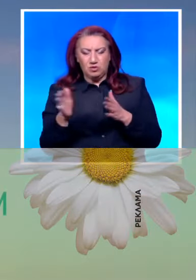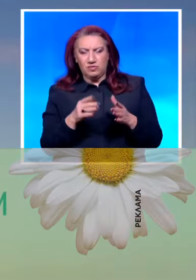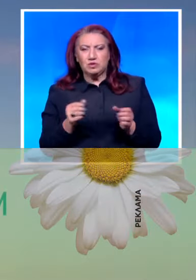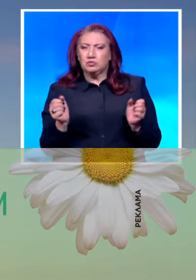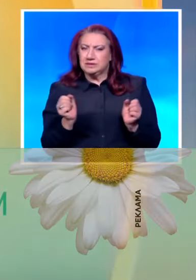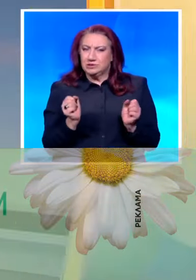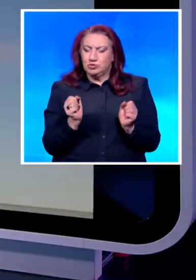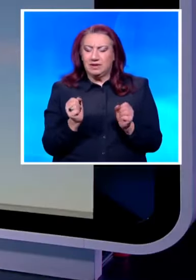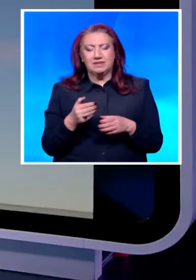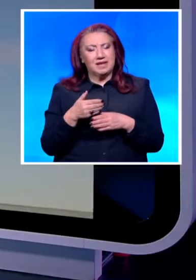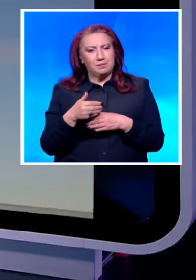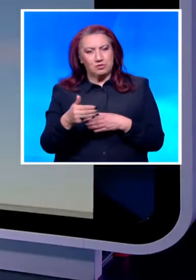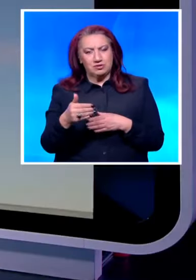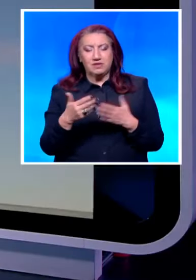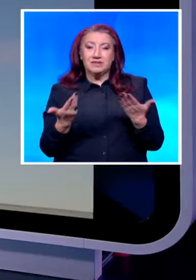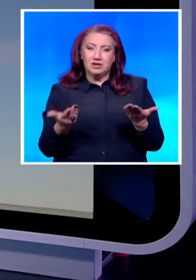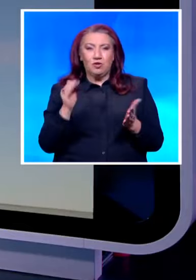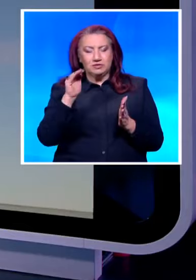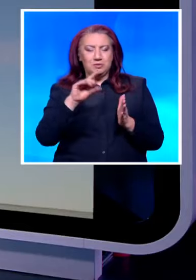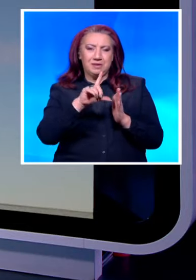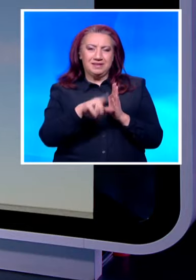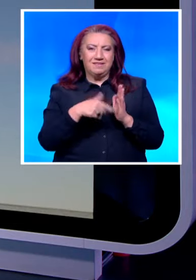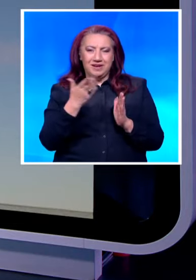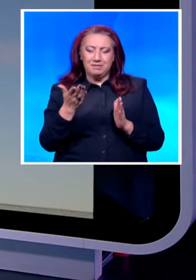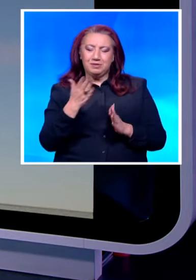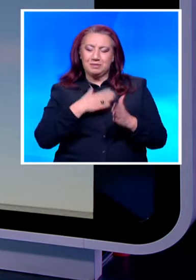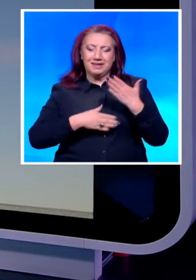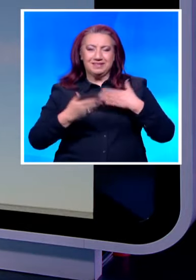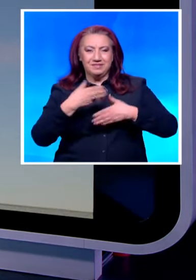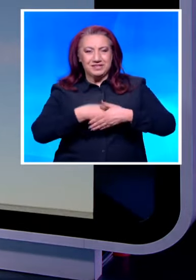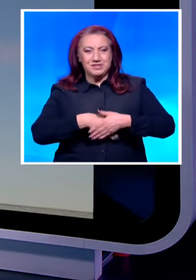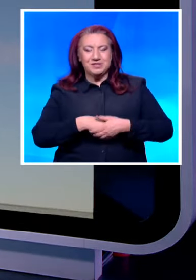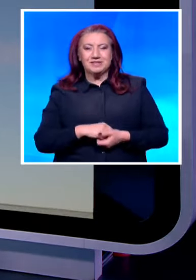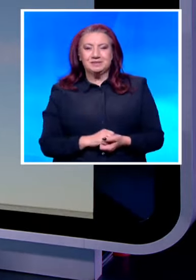продължи такава е прогнозата приятна съботна вечер от мен